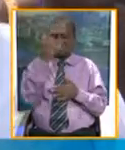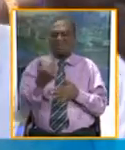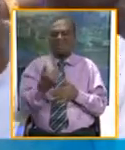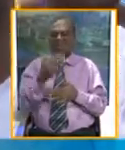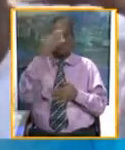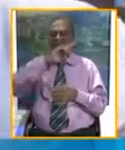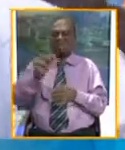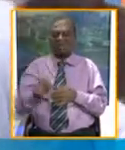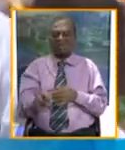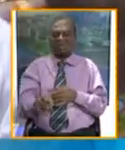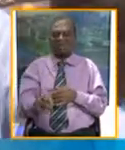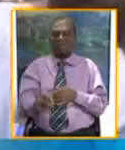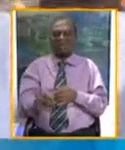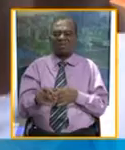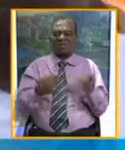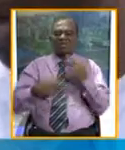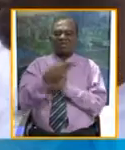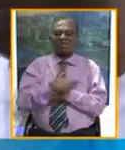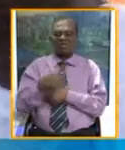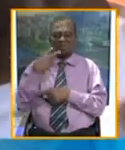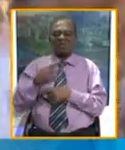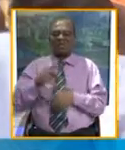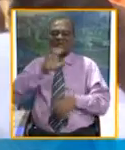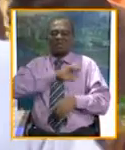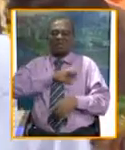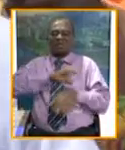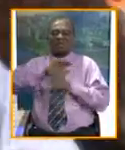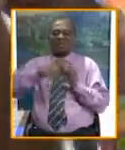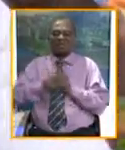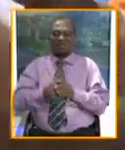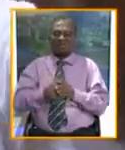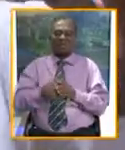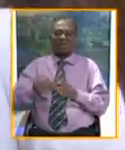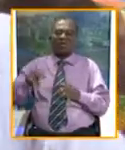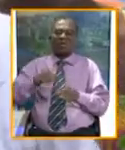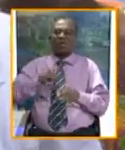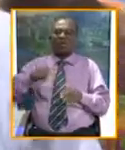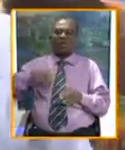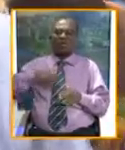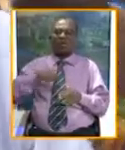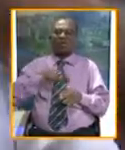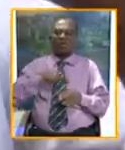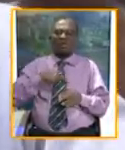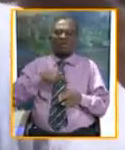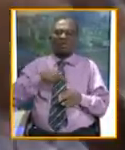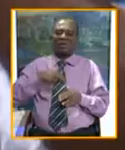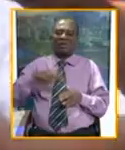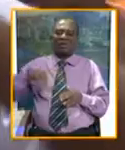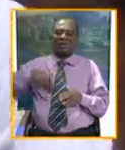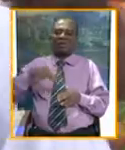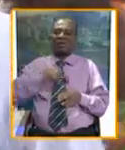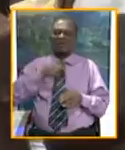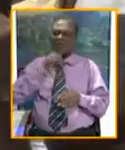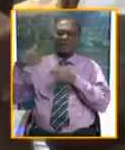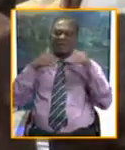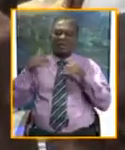Pourquoi? Et aujourd'hui, on voit la police partout. Je ne sais pas c'est quoi. Nous, on est en deuil. Nous, ce n'est pas la guerre. On ne veut pas